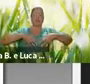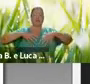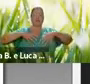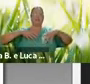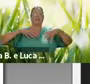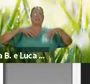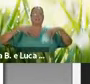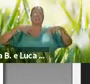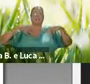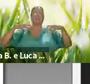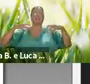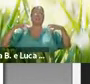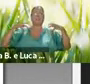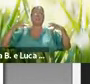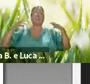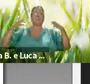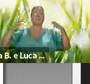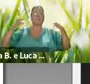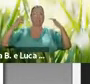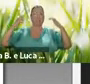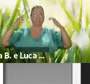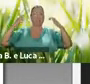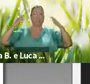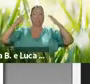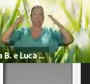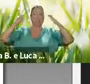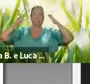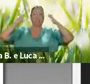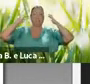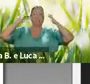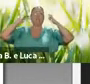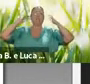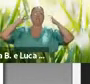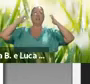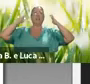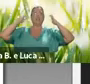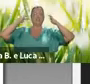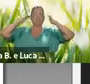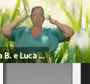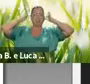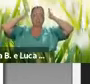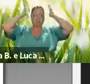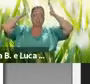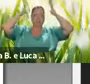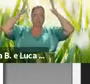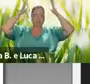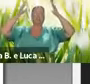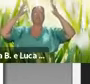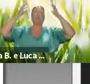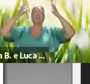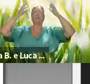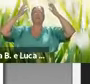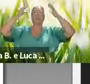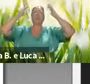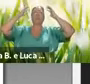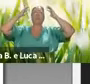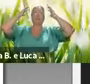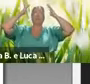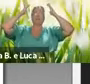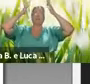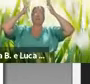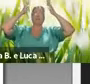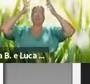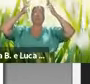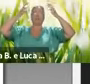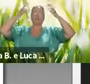si illuminava, saliva questa ondata di luce attraverso i nervi fino al cervello, no? E